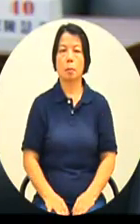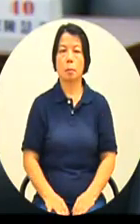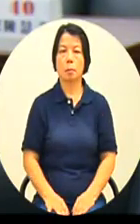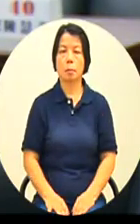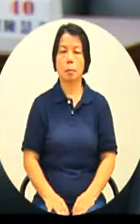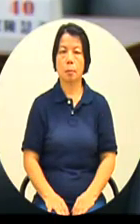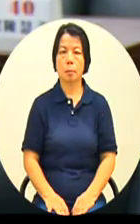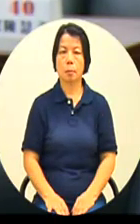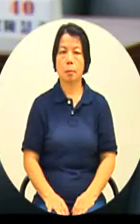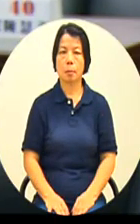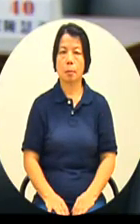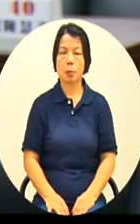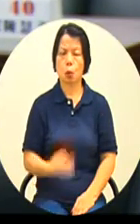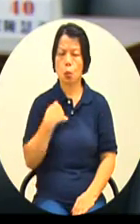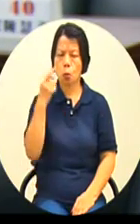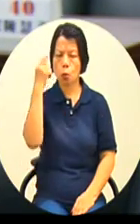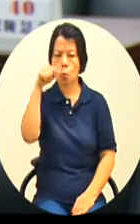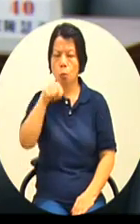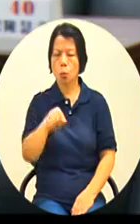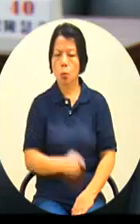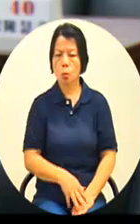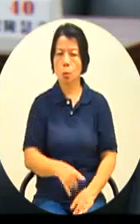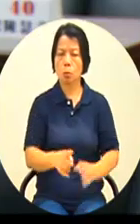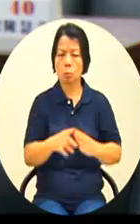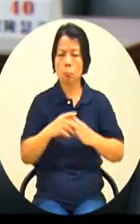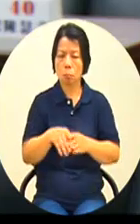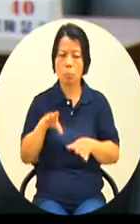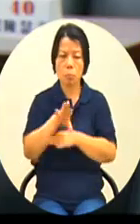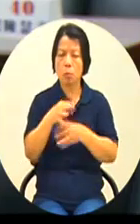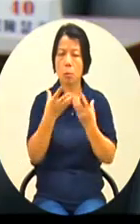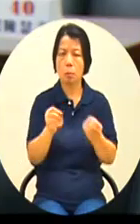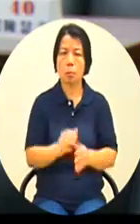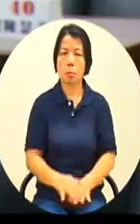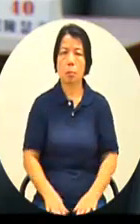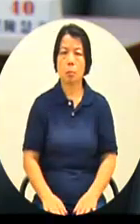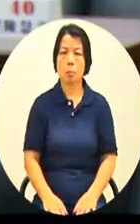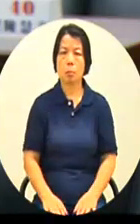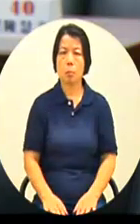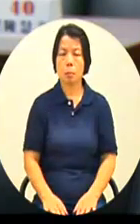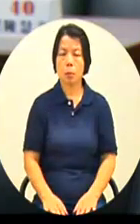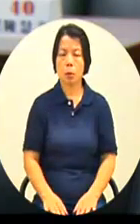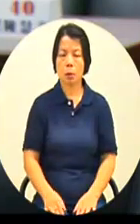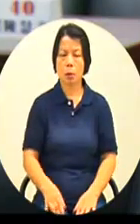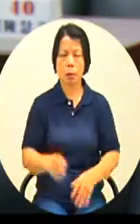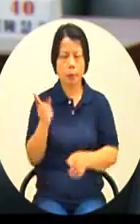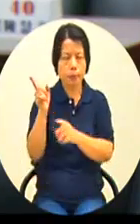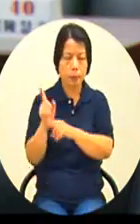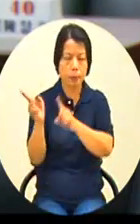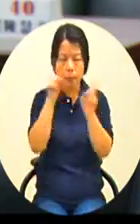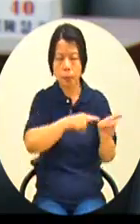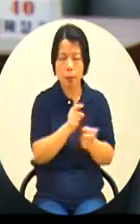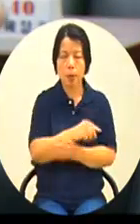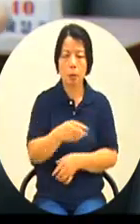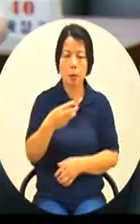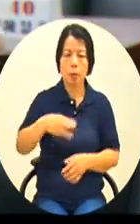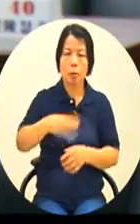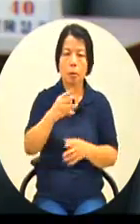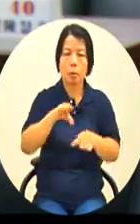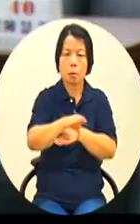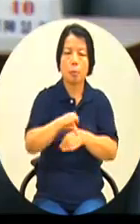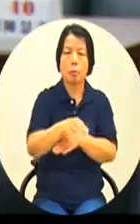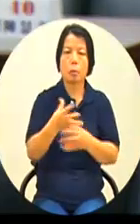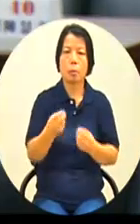讲奇怪，还无啥车出来，你讲有一条开偌济钱啊？结果我也看无啥，一支都三百台啊！你下早我才坐到用，我叫人第一